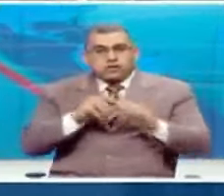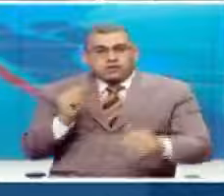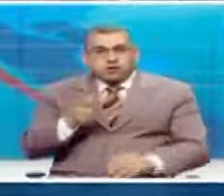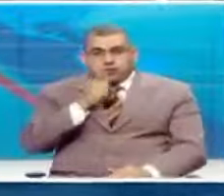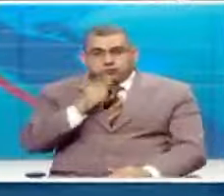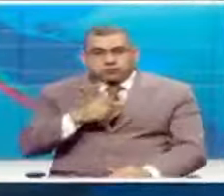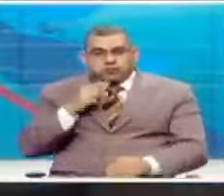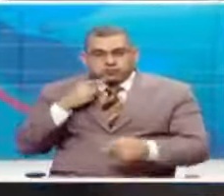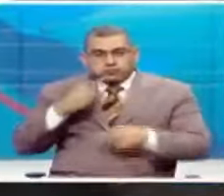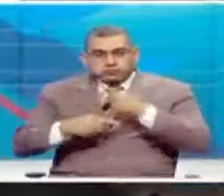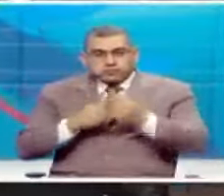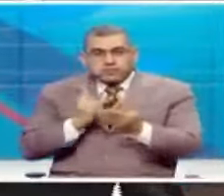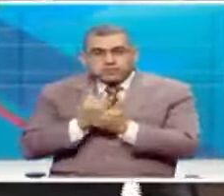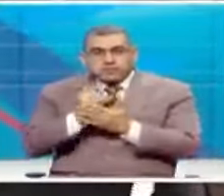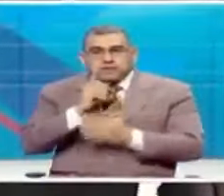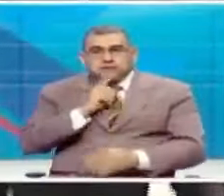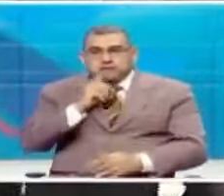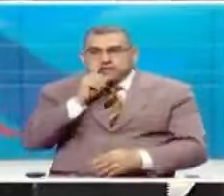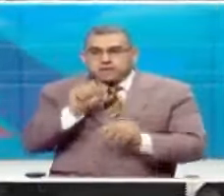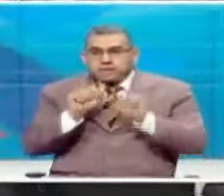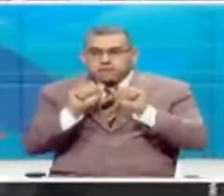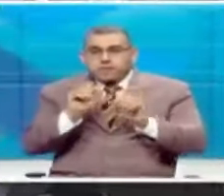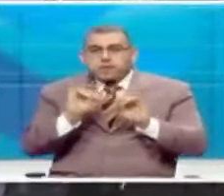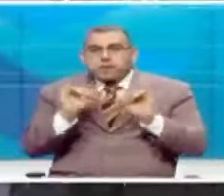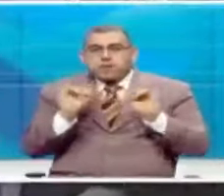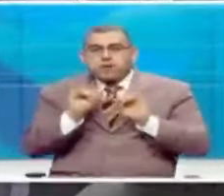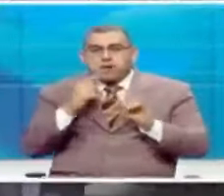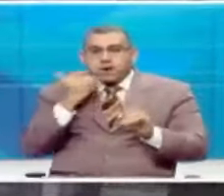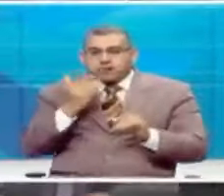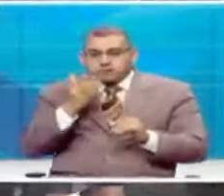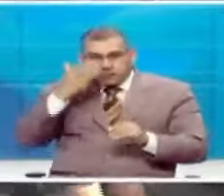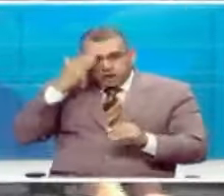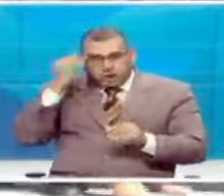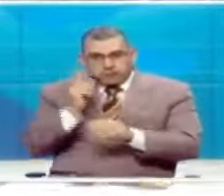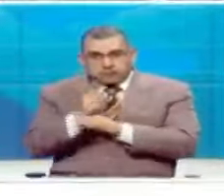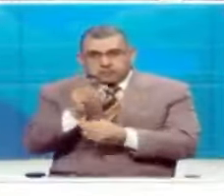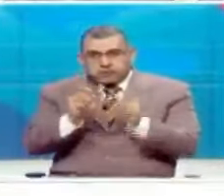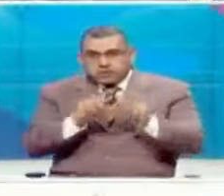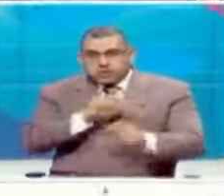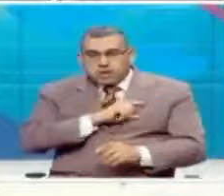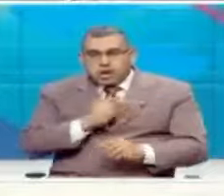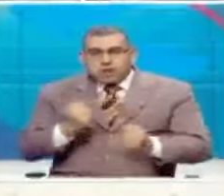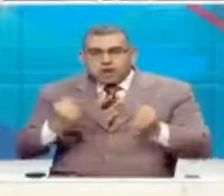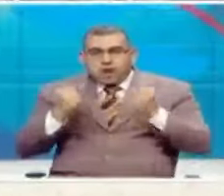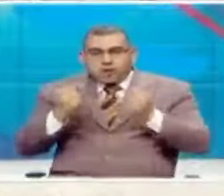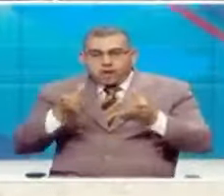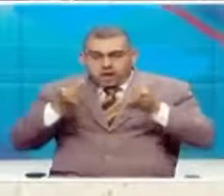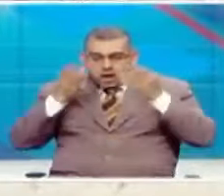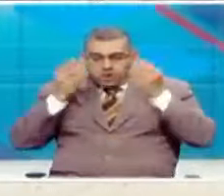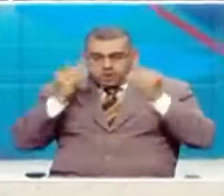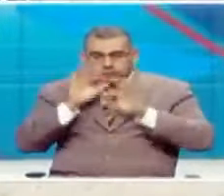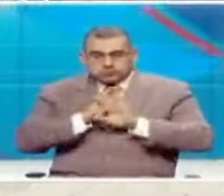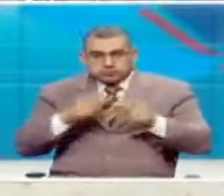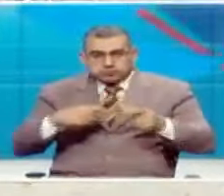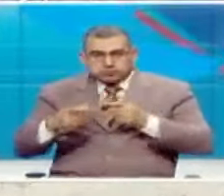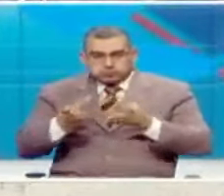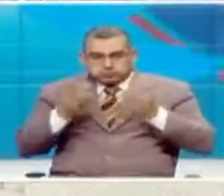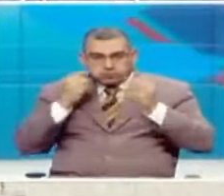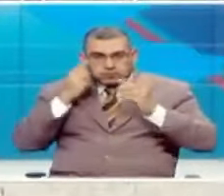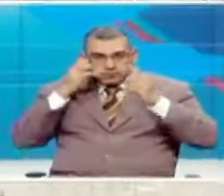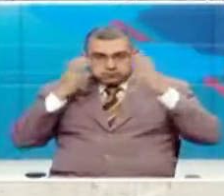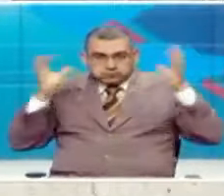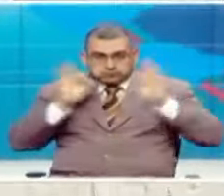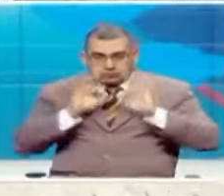هي مدارس فنية ذات طابع خاص، يخرج طلابها مسلحين بسلاح العلم وبأحدث التكنولوجيات